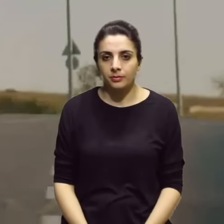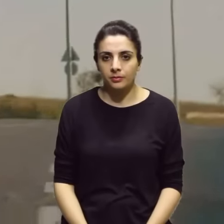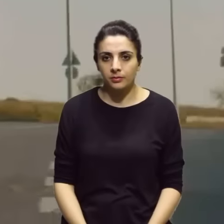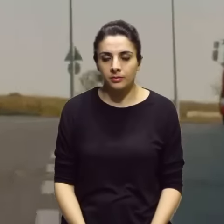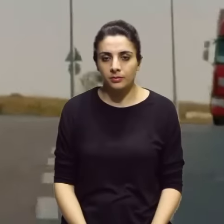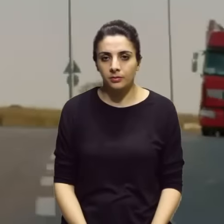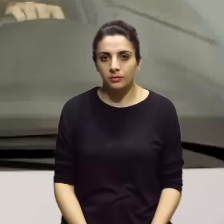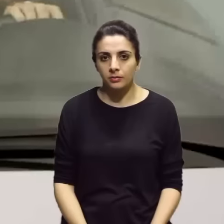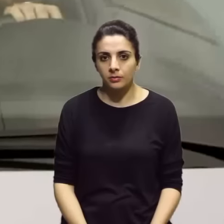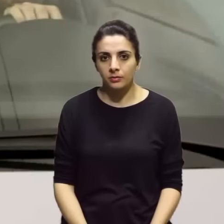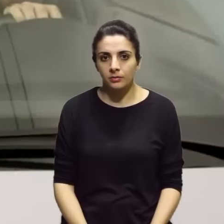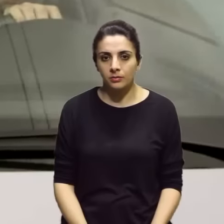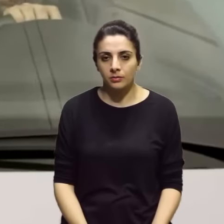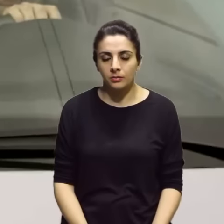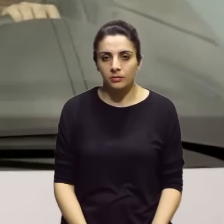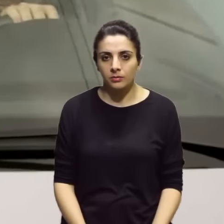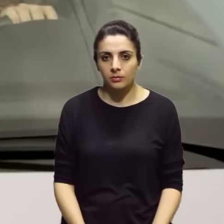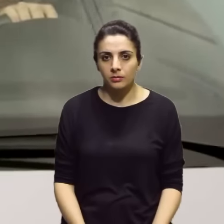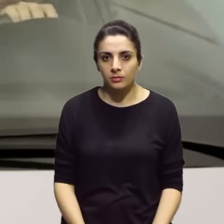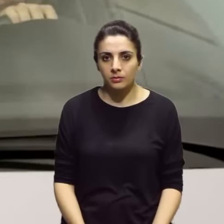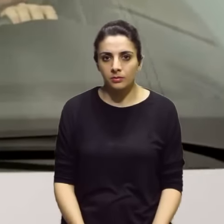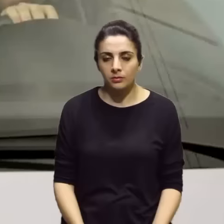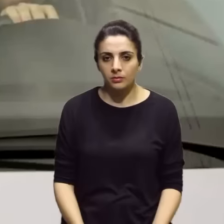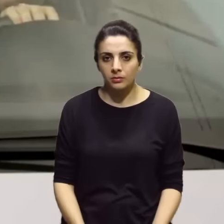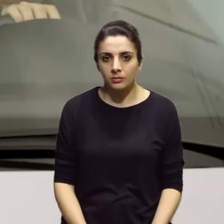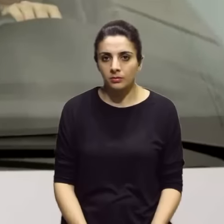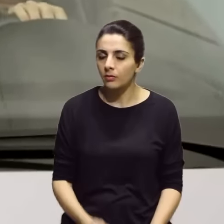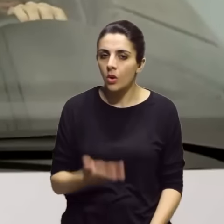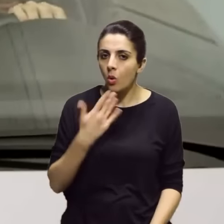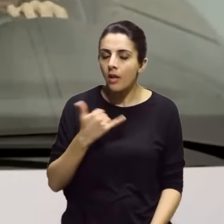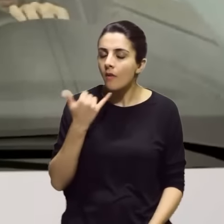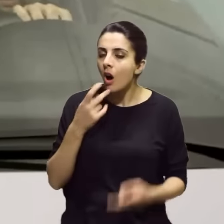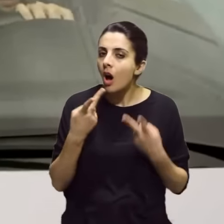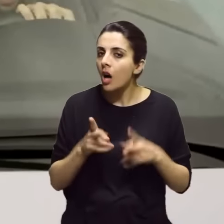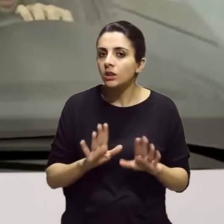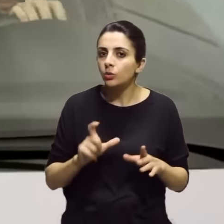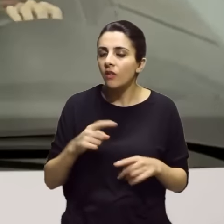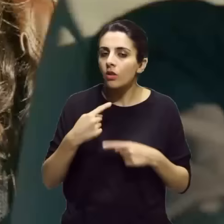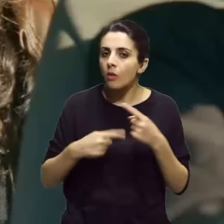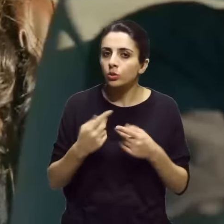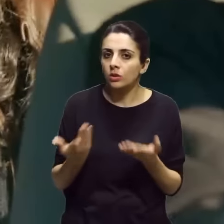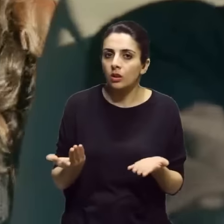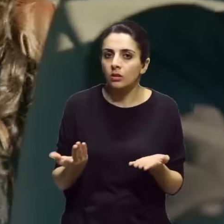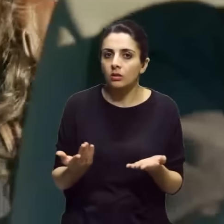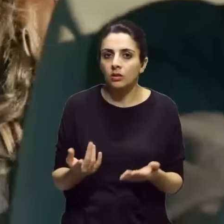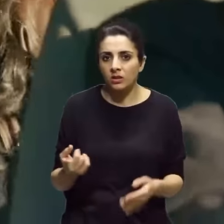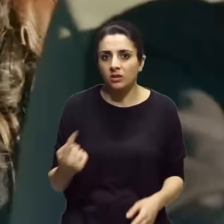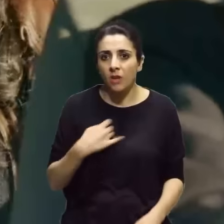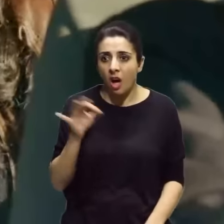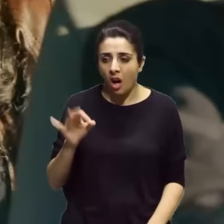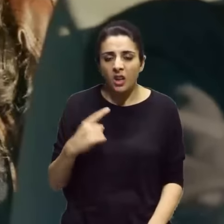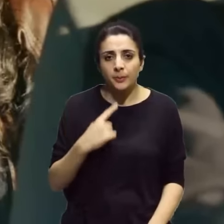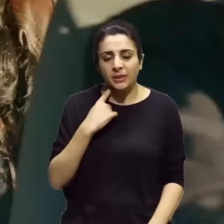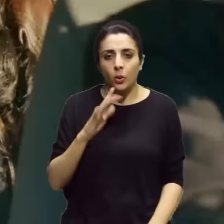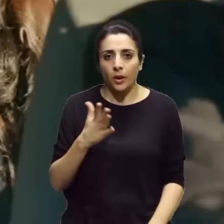sakin. Aylin telefon kulağında tedirgin. Yok, açmıyor Cevdet amca telefonu. Bıktı tabii